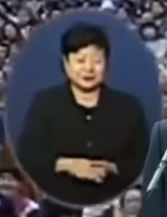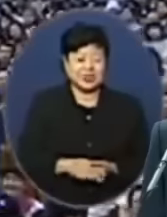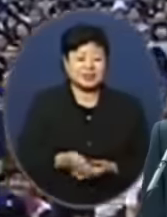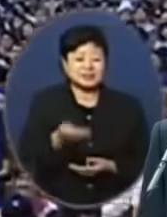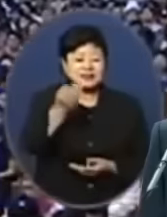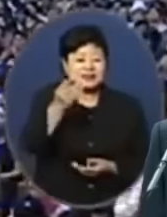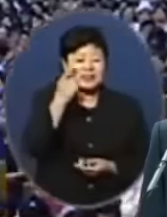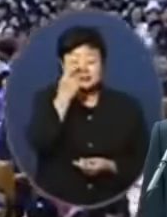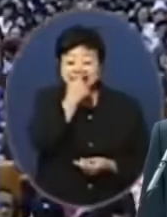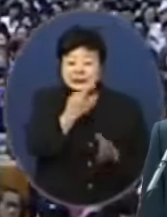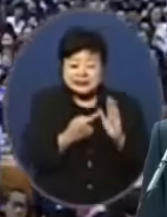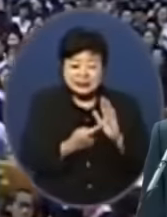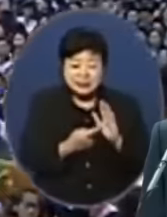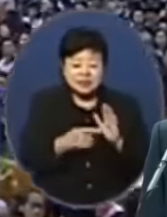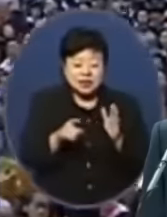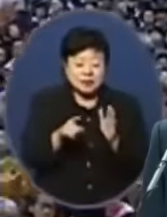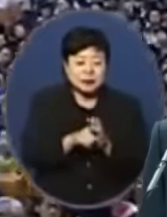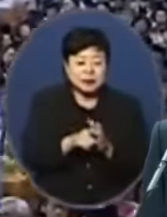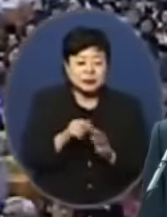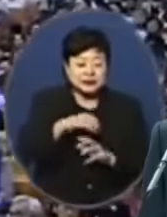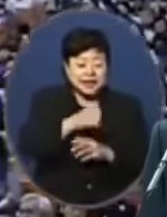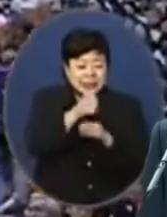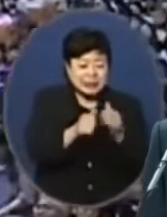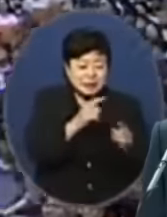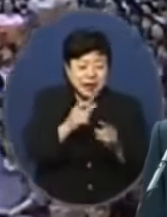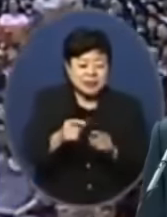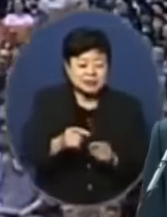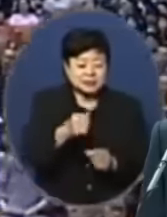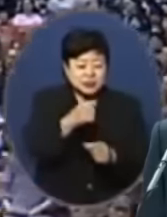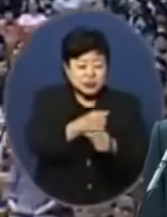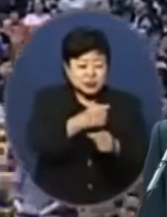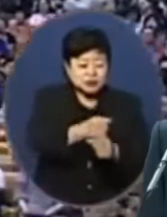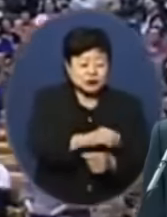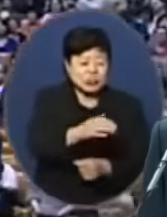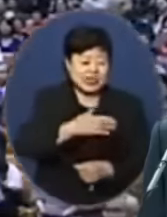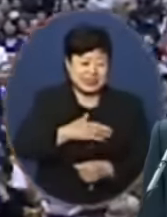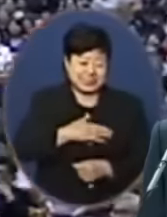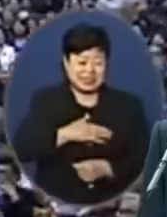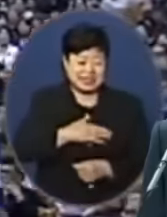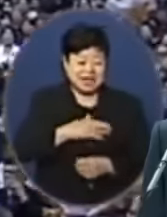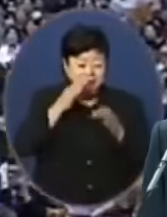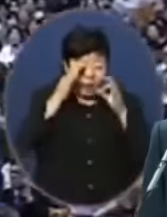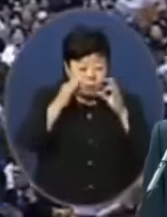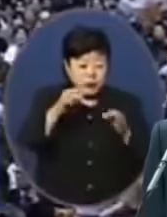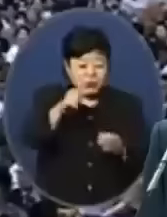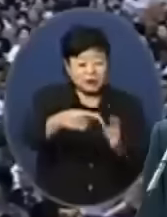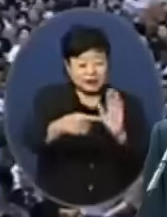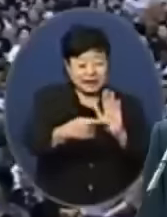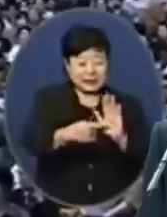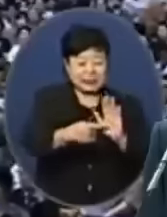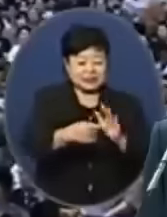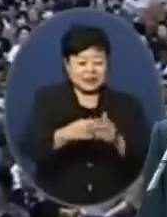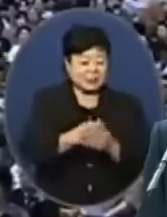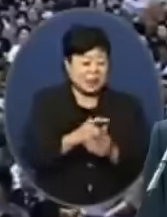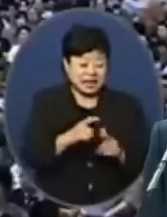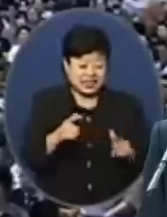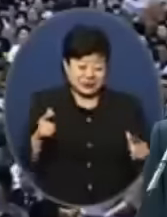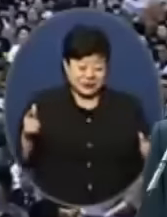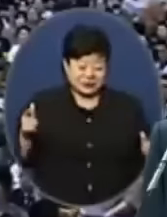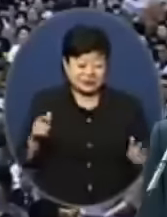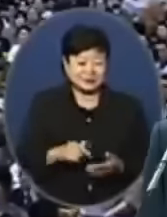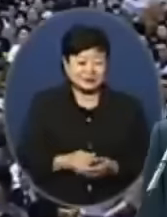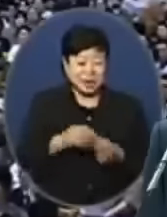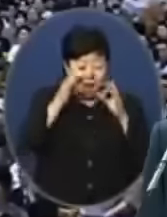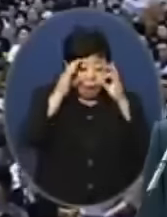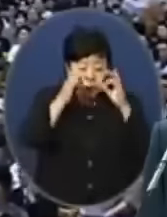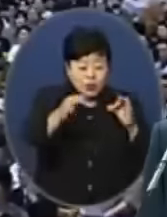이로써 증거를 얻었느니라 믿음으로 모든 세계가 하나님 말씀으로 지어진 줄을 우리가 아나니 보이는 것은 나타난 것으로 말미암아 된 것이 아니라,